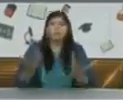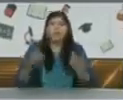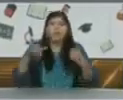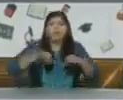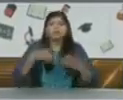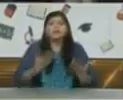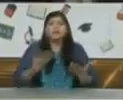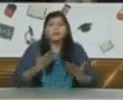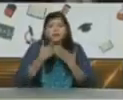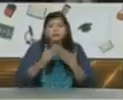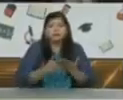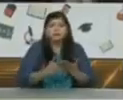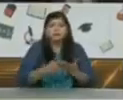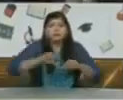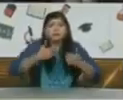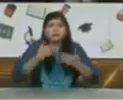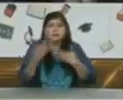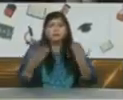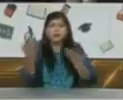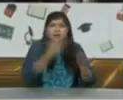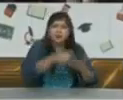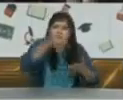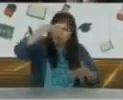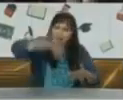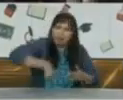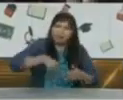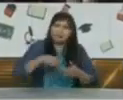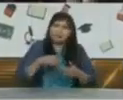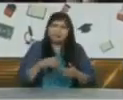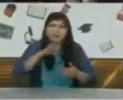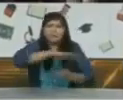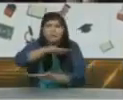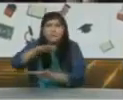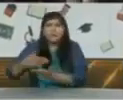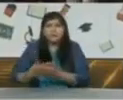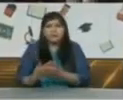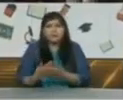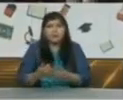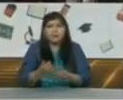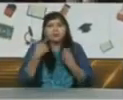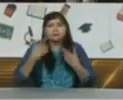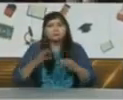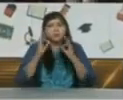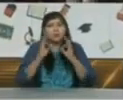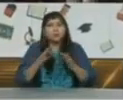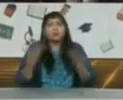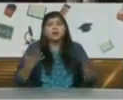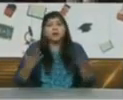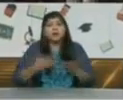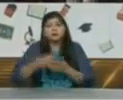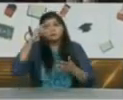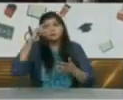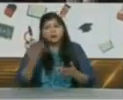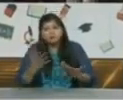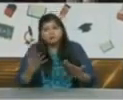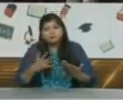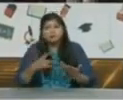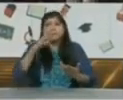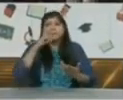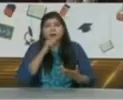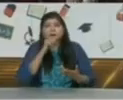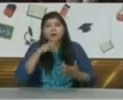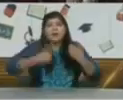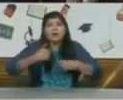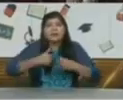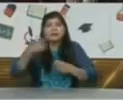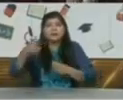है, आज बच्चे के सामर्थ्य का पता लगाने के लिए पेरेंट्स को